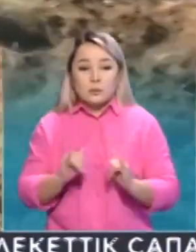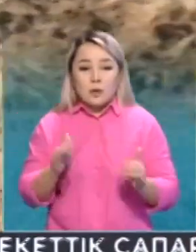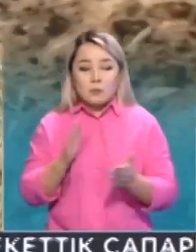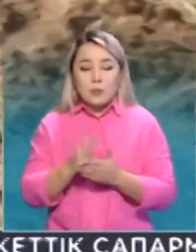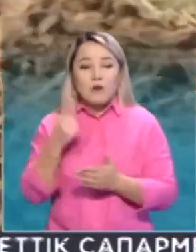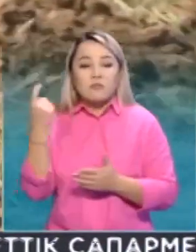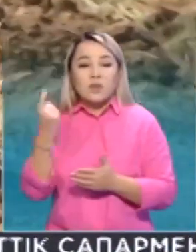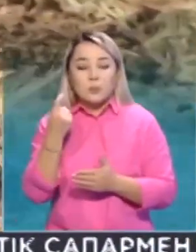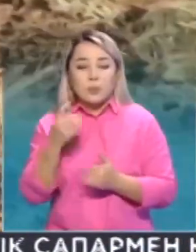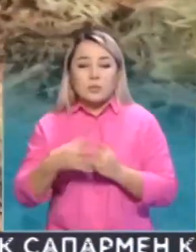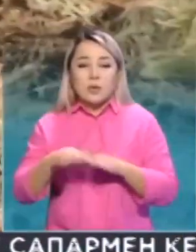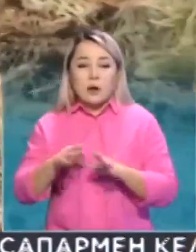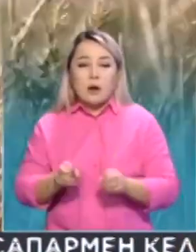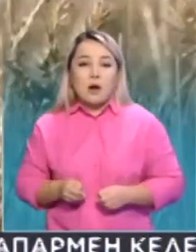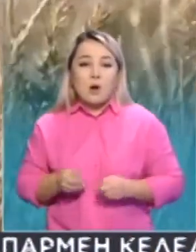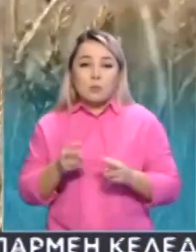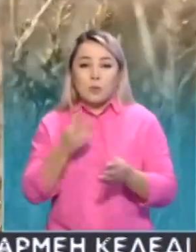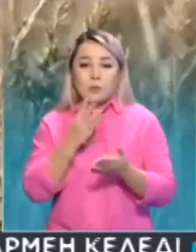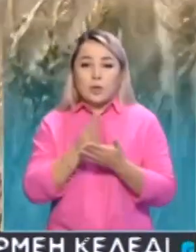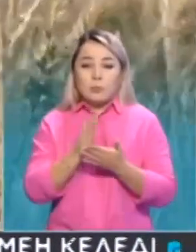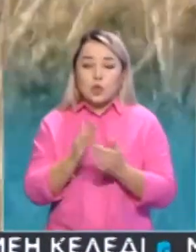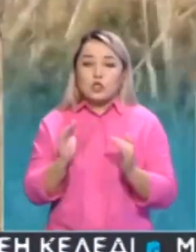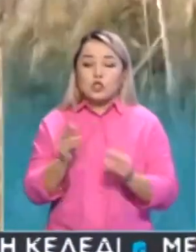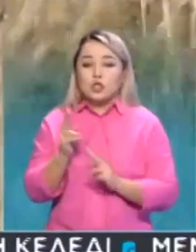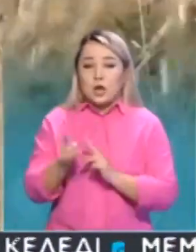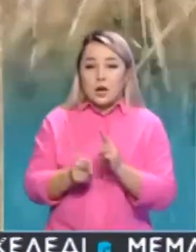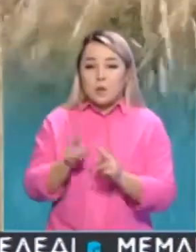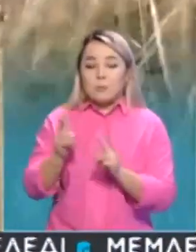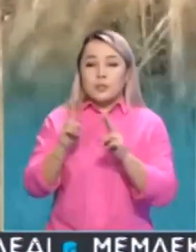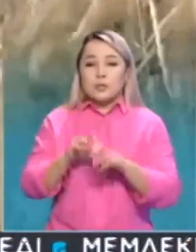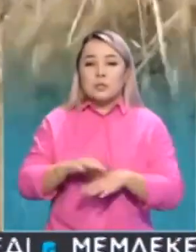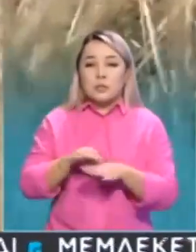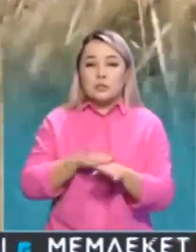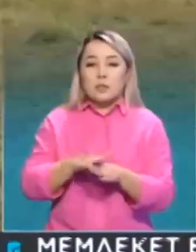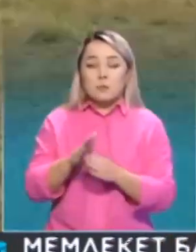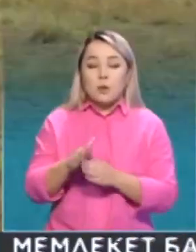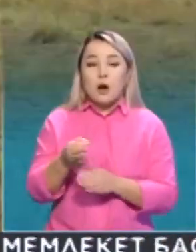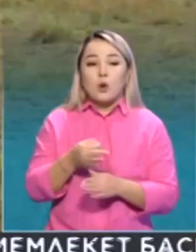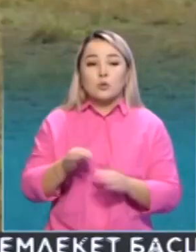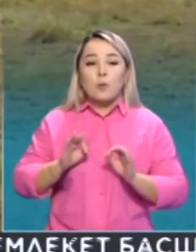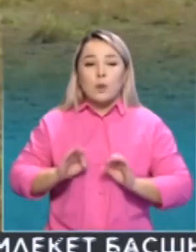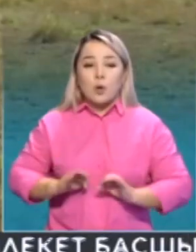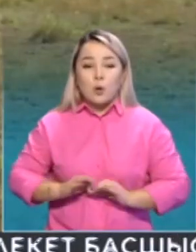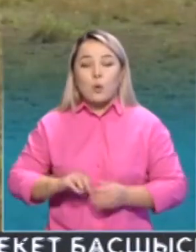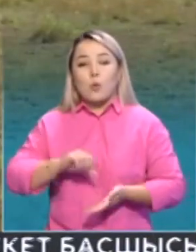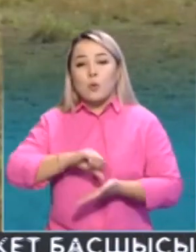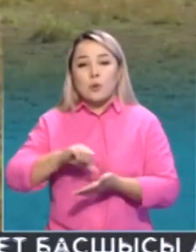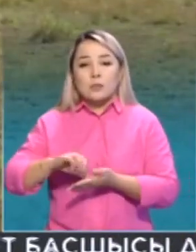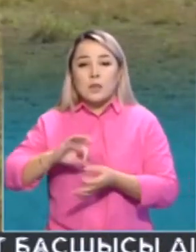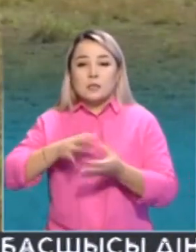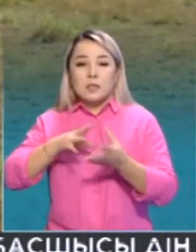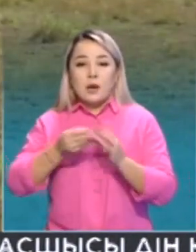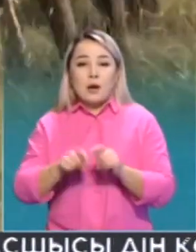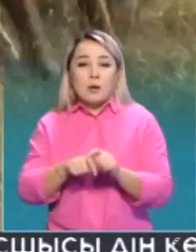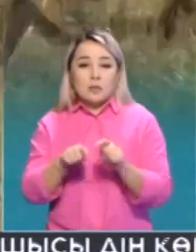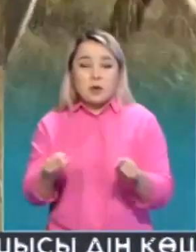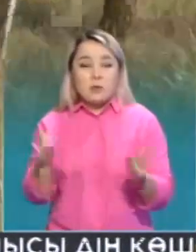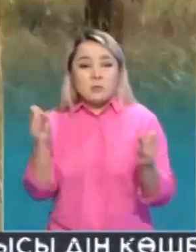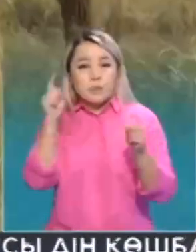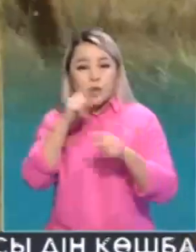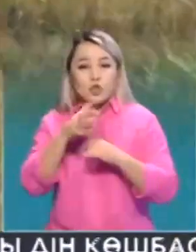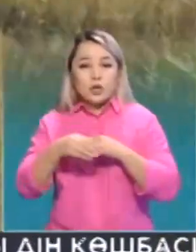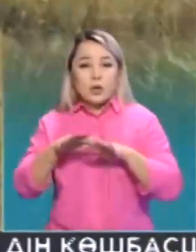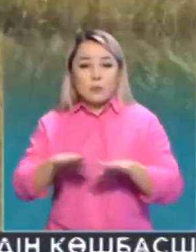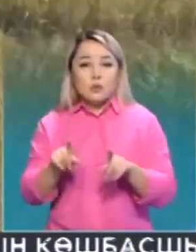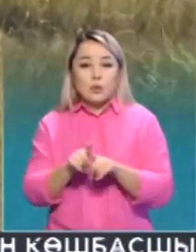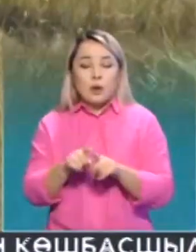айналадағы фермерлердің жеріне қауіп төндірген. Шағым түскен соң тексеру жүргізген аудандық прокуратура өкілдері біраз жайттың бетін ашты. Жер